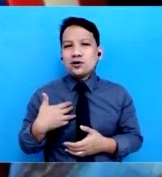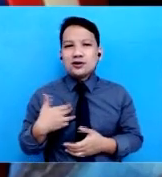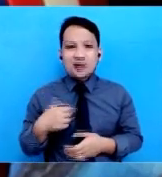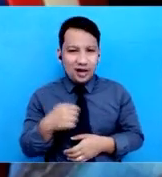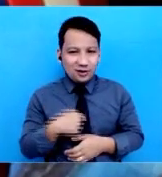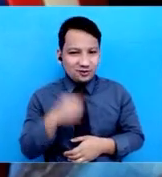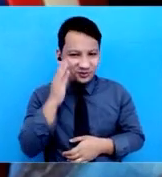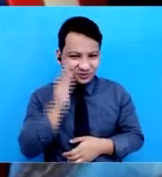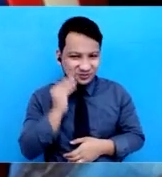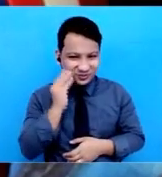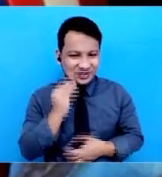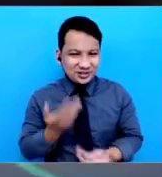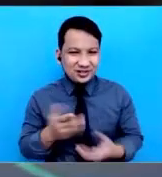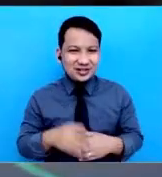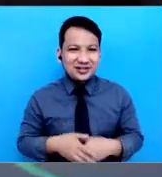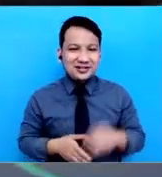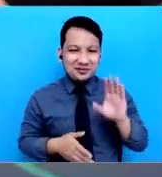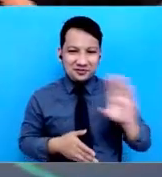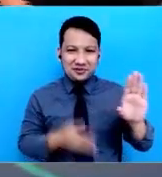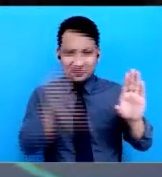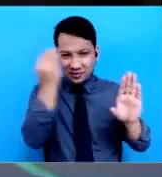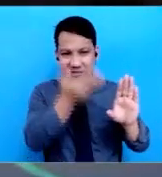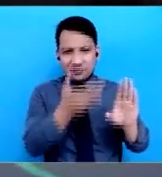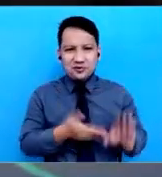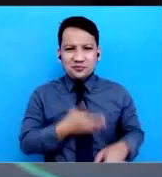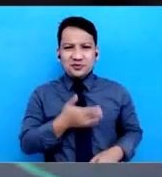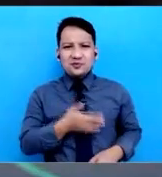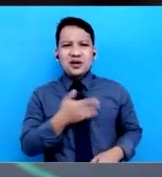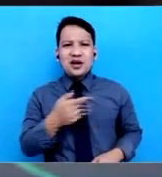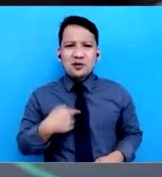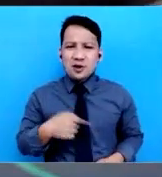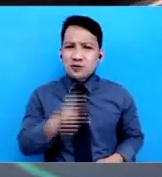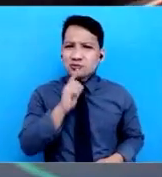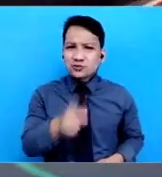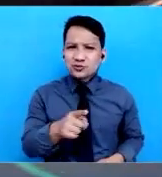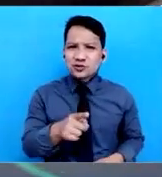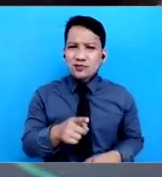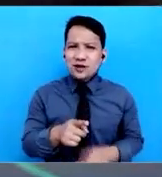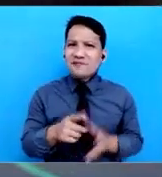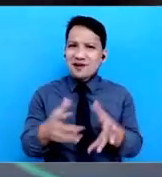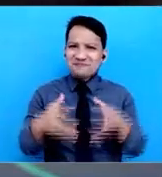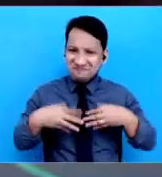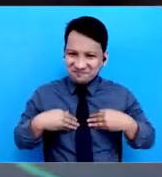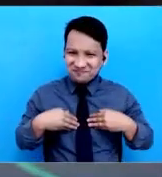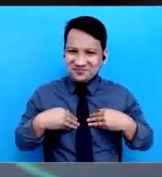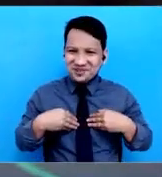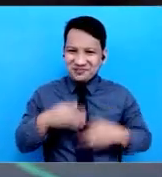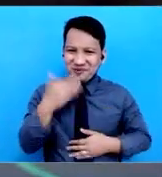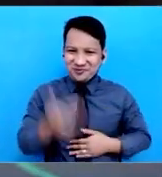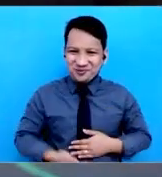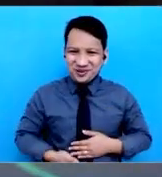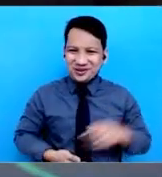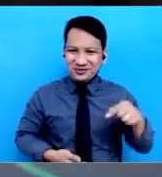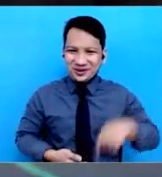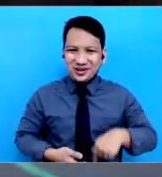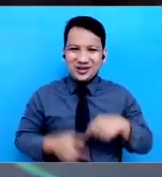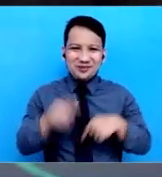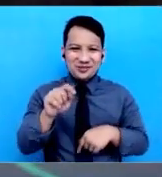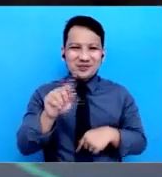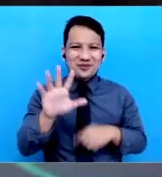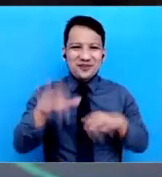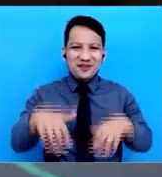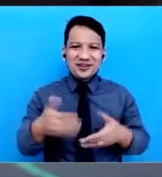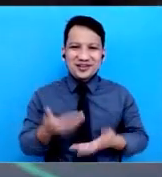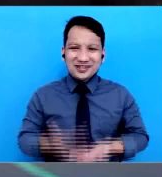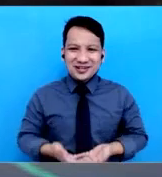experience kasi parang ramdam na ramdam ko talaga yung init ng pagtanggap ng Kapatid Network sa